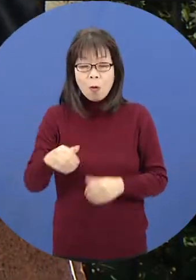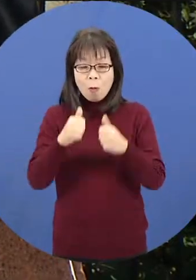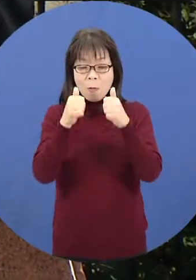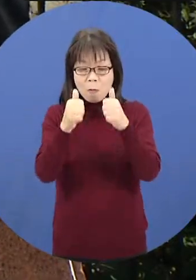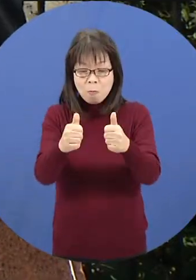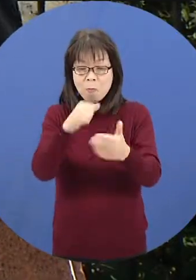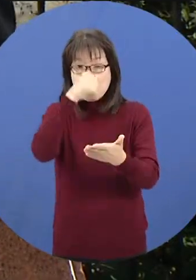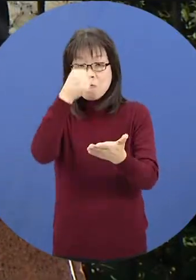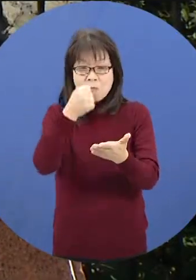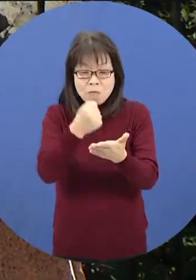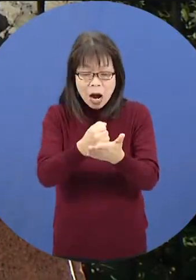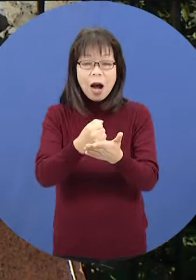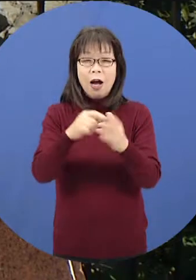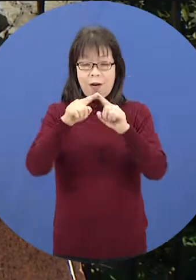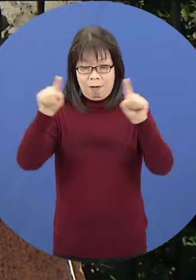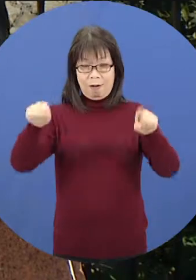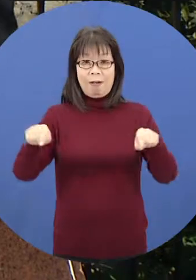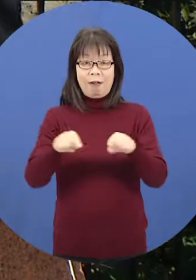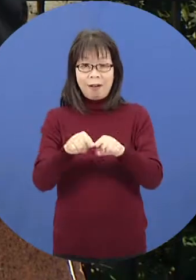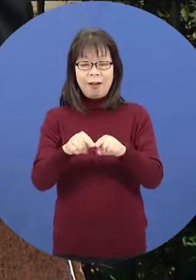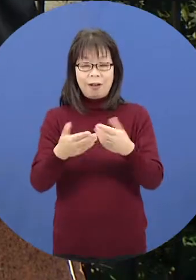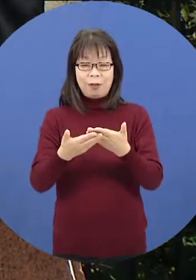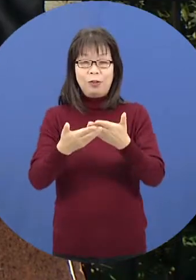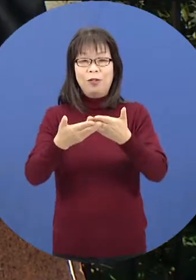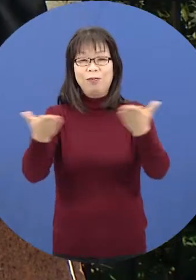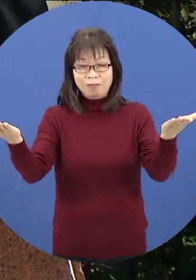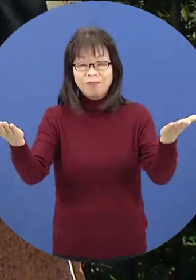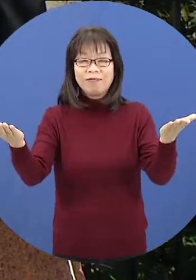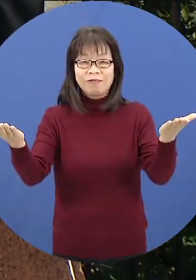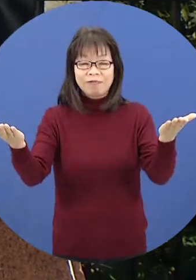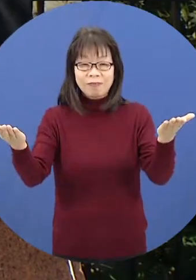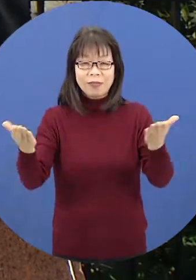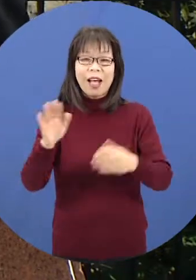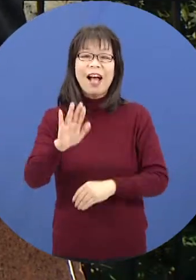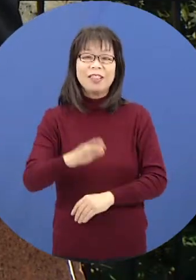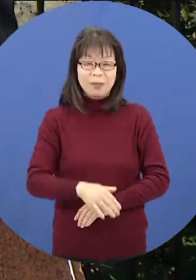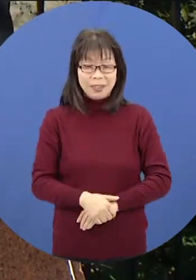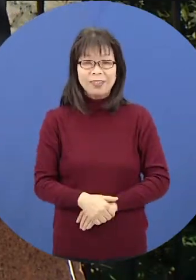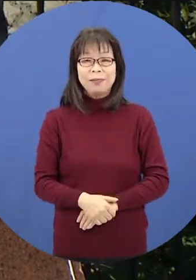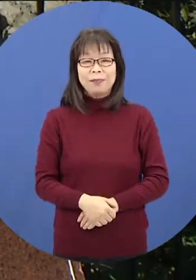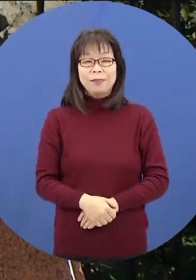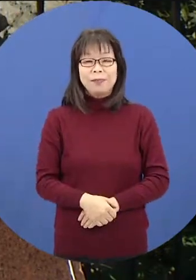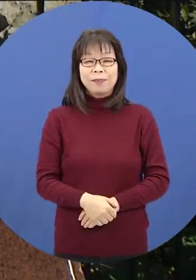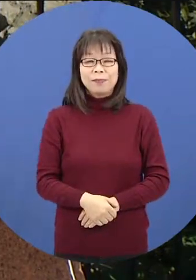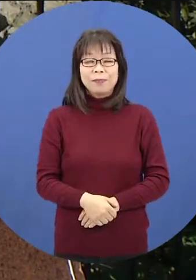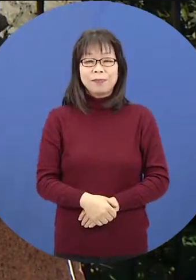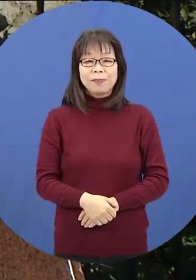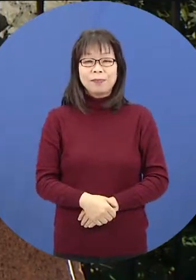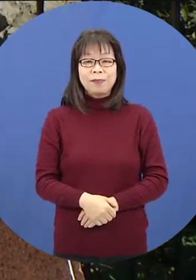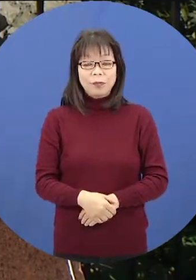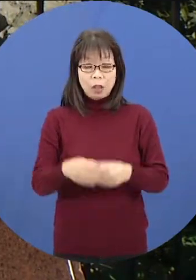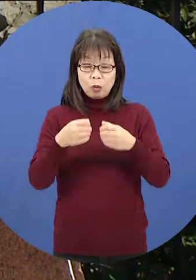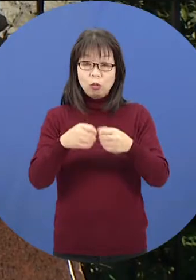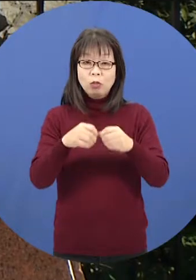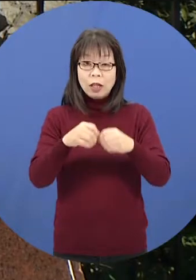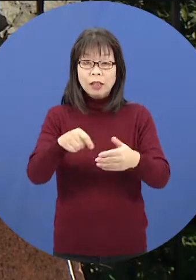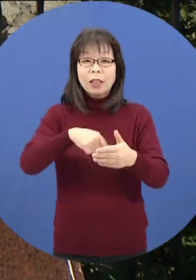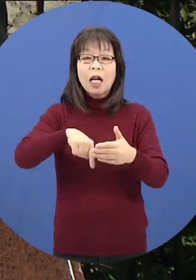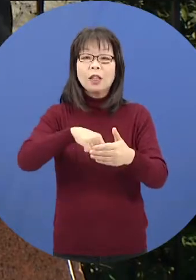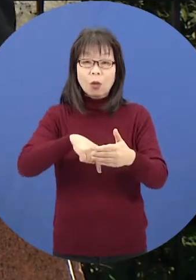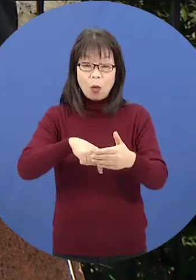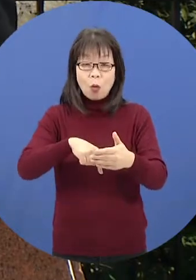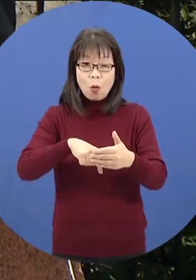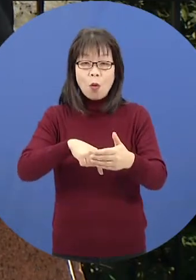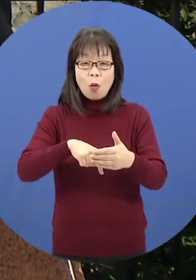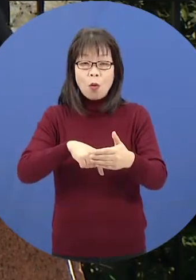明書を用意し、東西南北のそれぞれの町で発行するようになります。詳しくは久慈島漁協